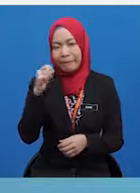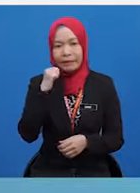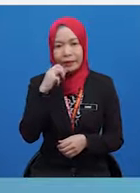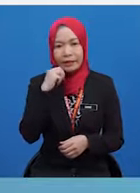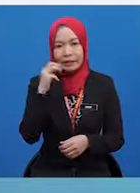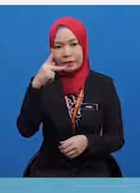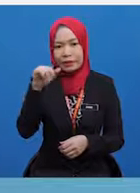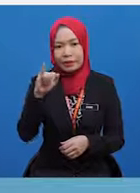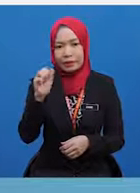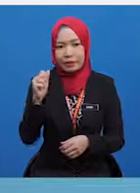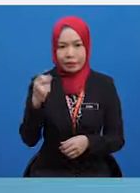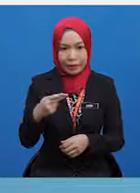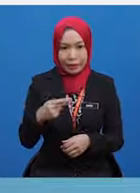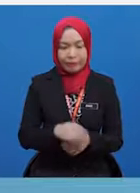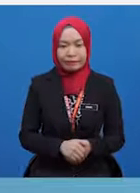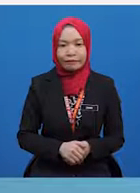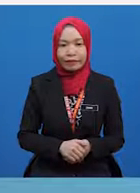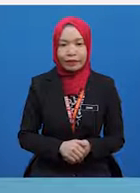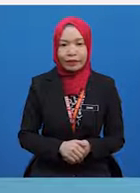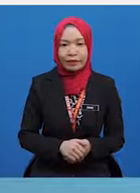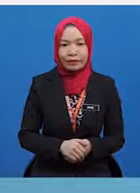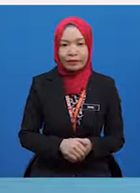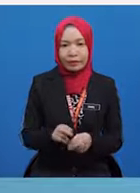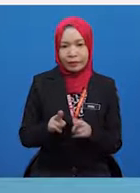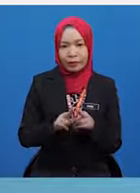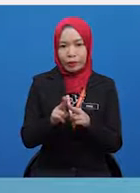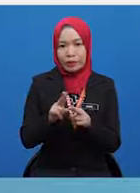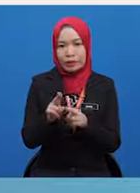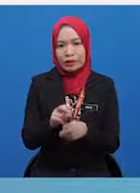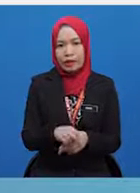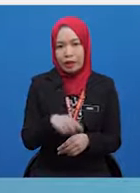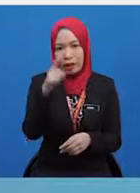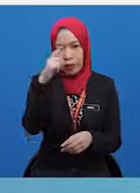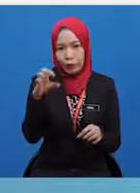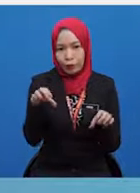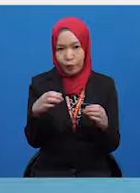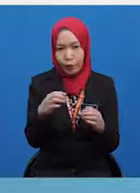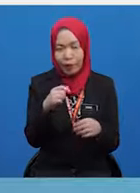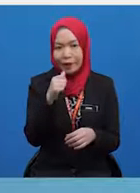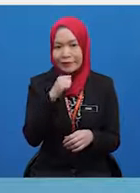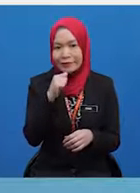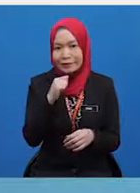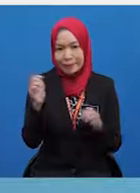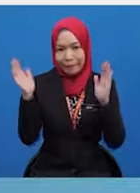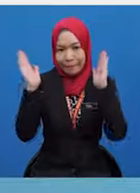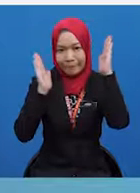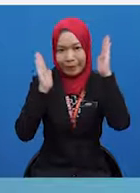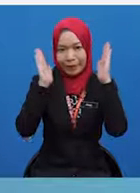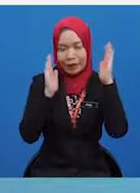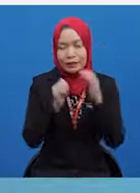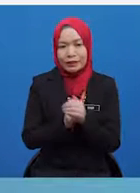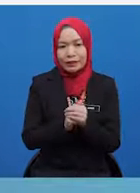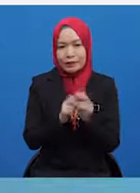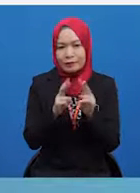Makcik Kiah merupakan seorang pengusaha aiskrim Malaysia. Aiskrim yang dihasilkannya sangat